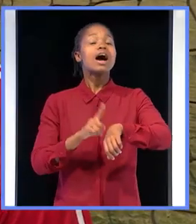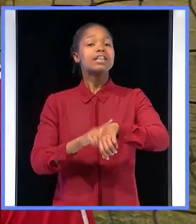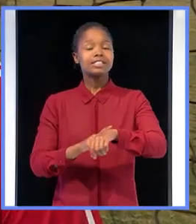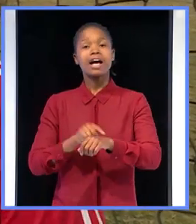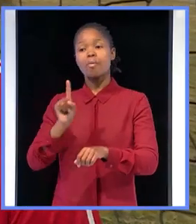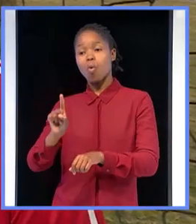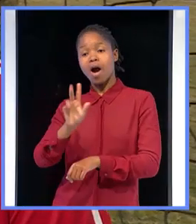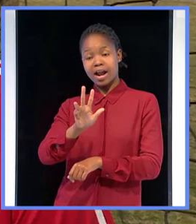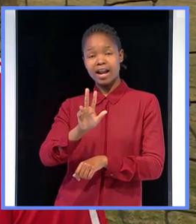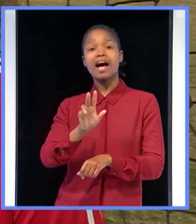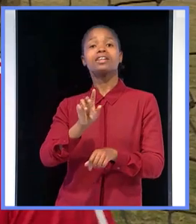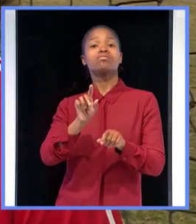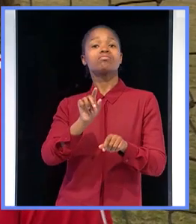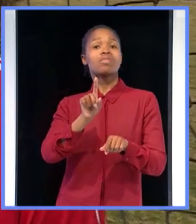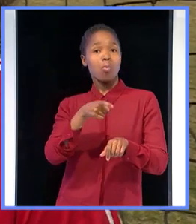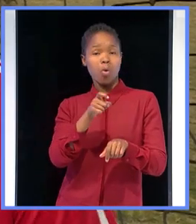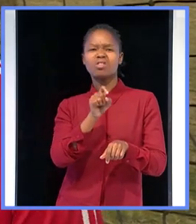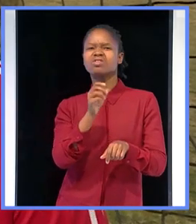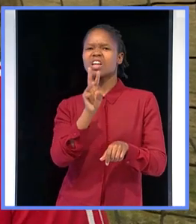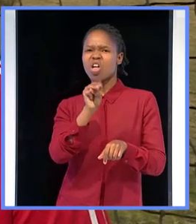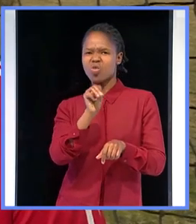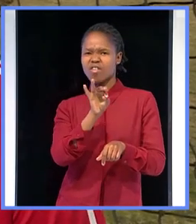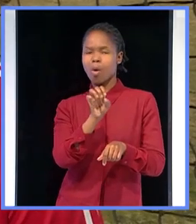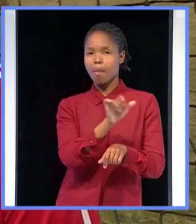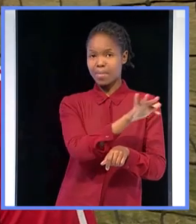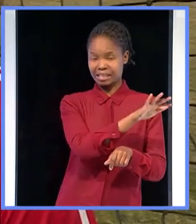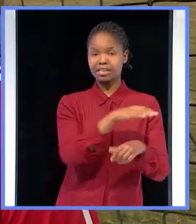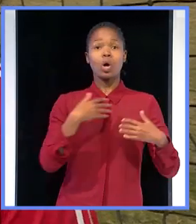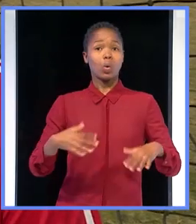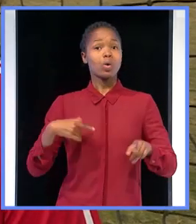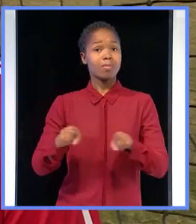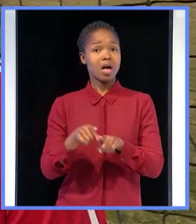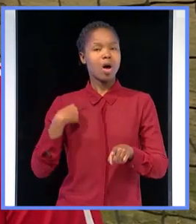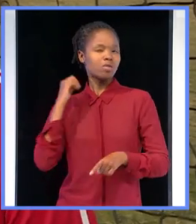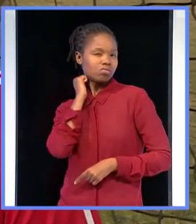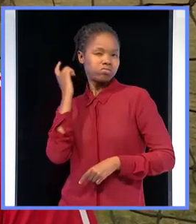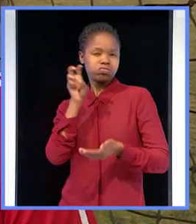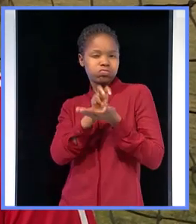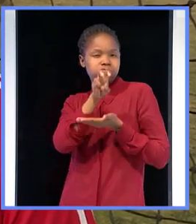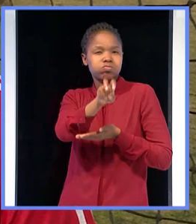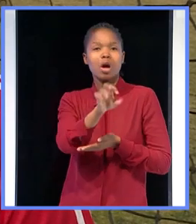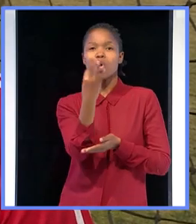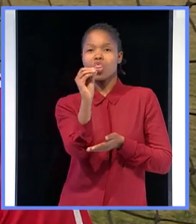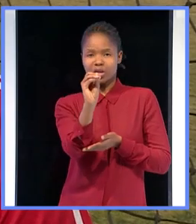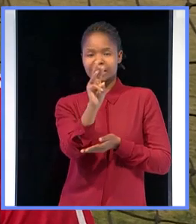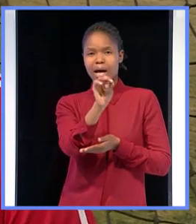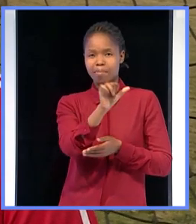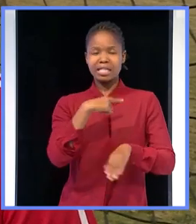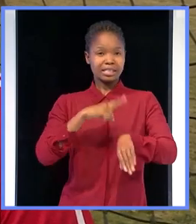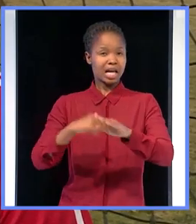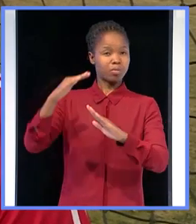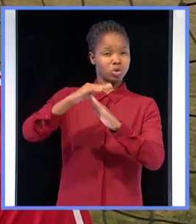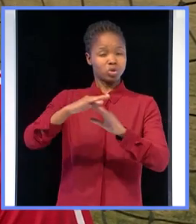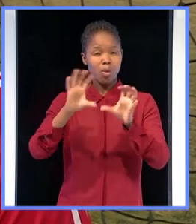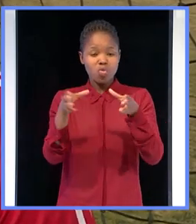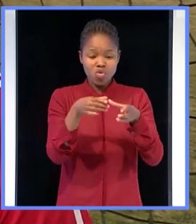bitter graag oor 30 gooi, want ek wil bitter graag die rekord van my klassifikasie breek. In gewigsoet is dit huidig 9